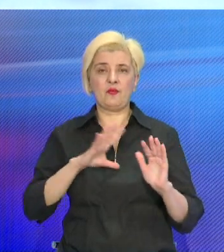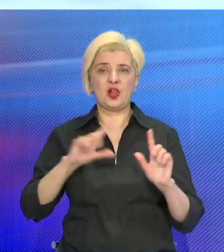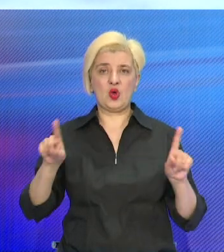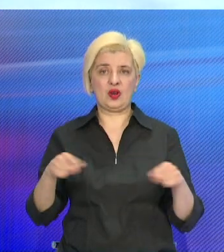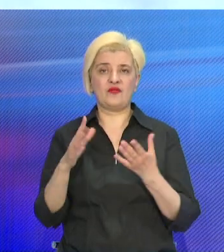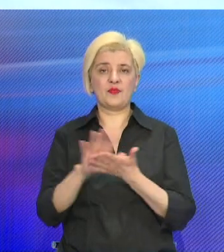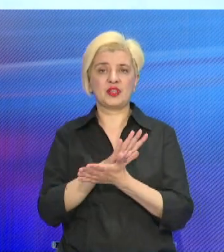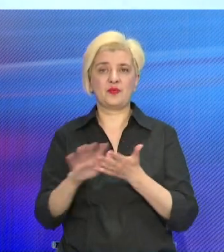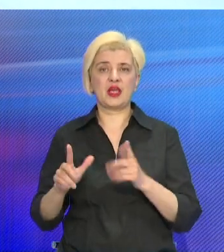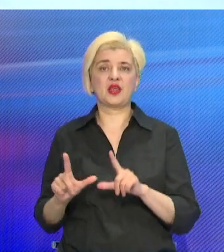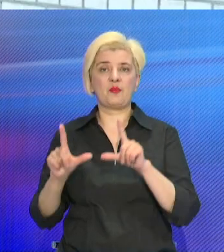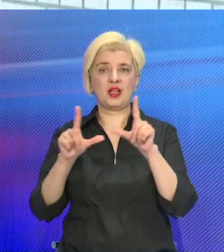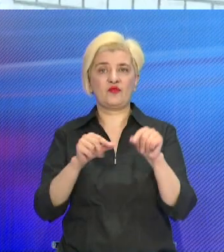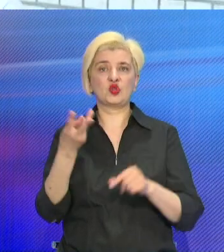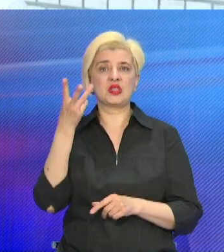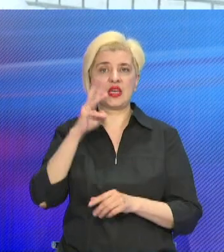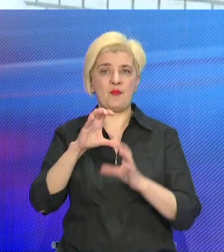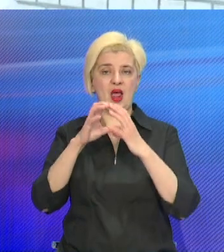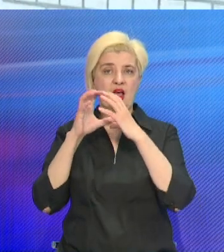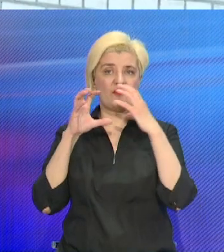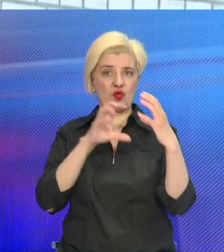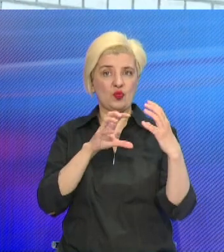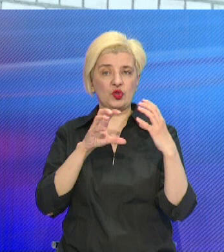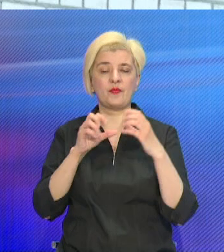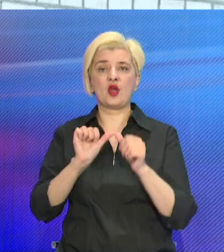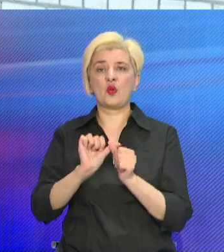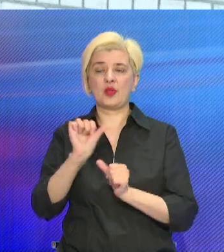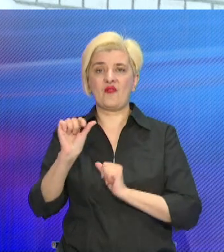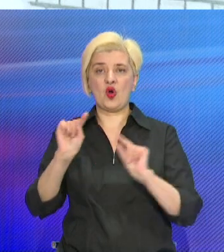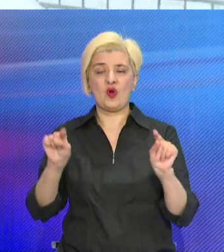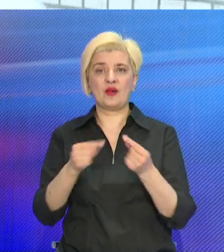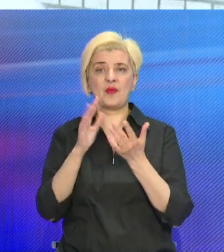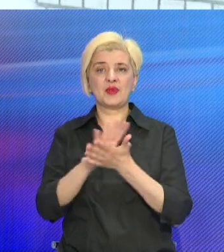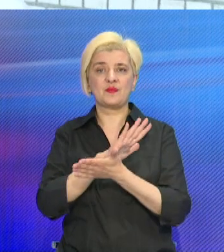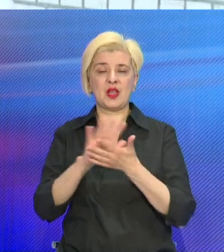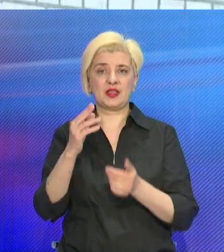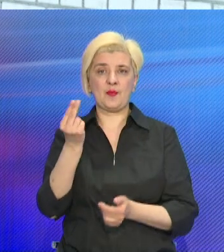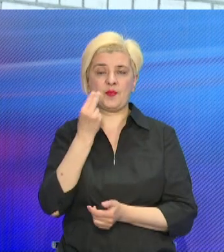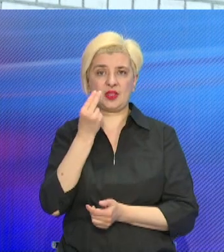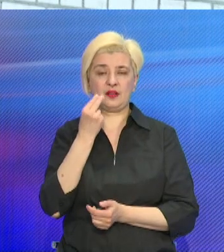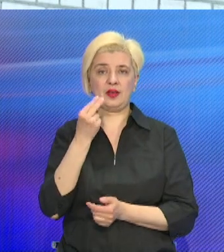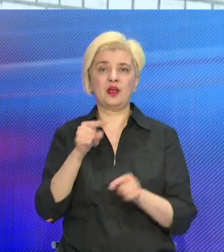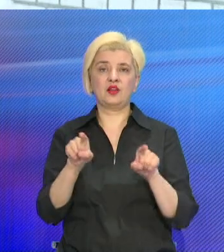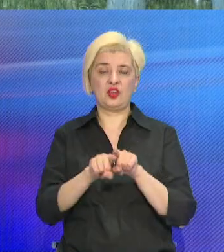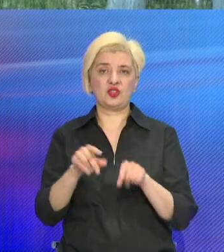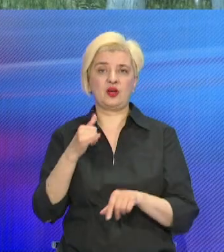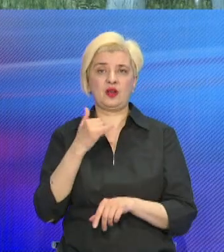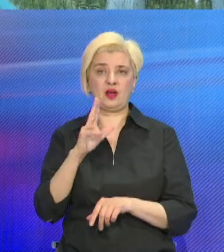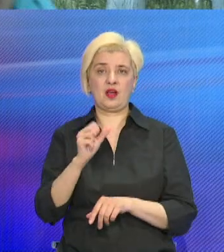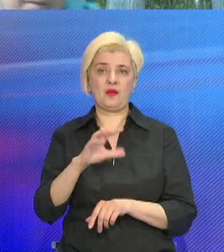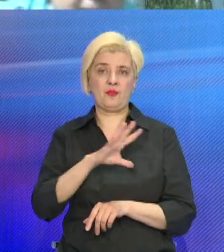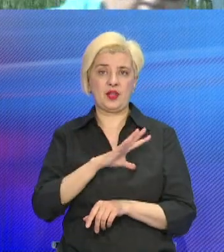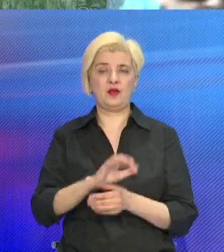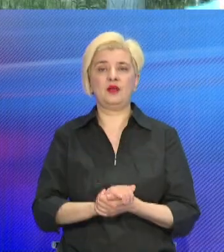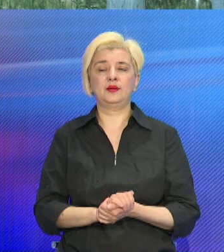он тремя автобусами. Кроме того, организовано бесплатное питание, точно так же, как у нас было. Як бы не